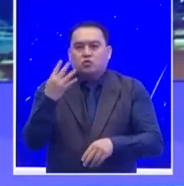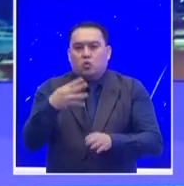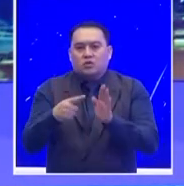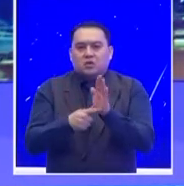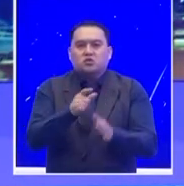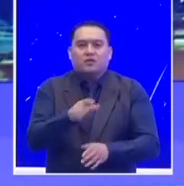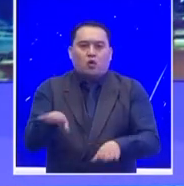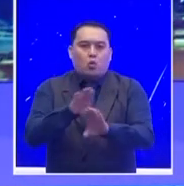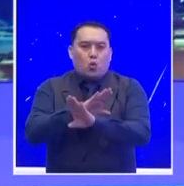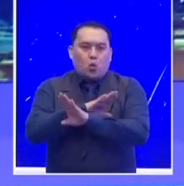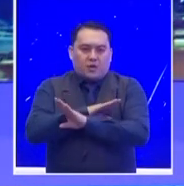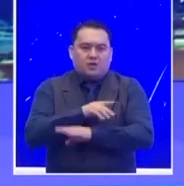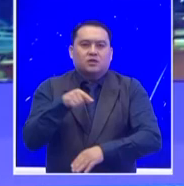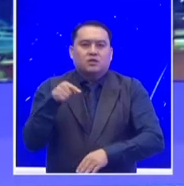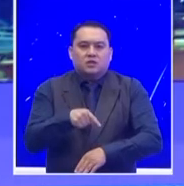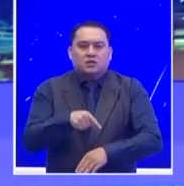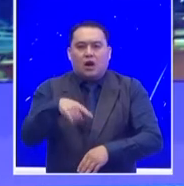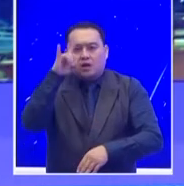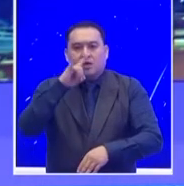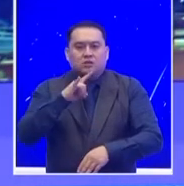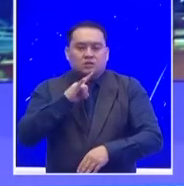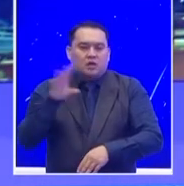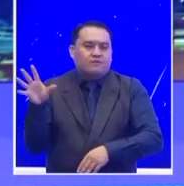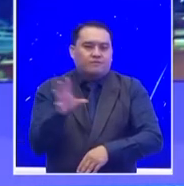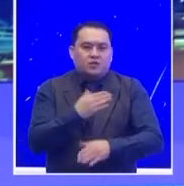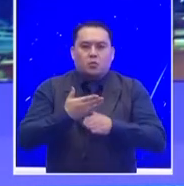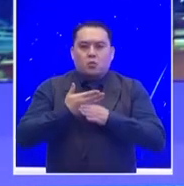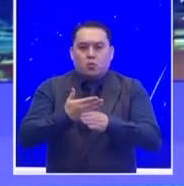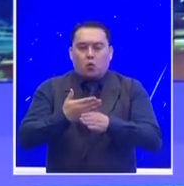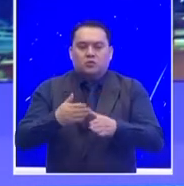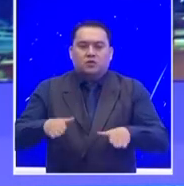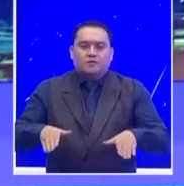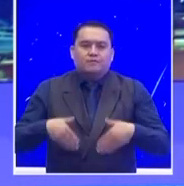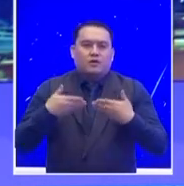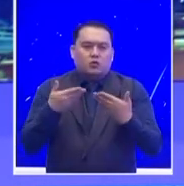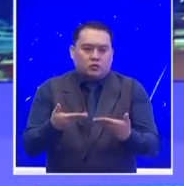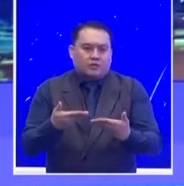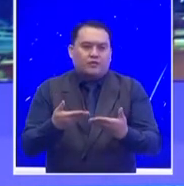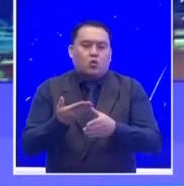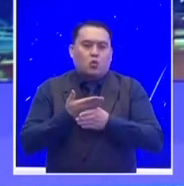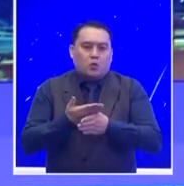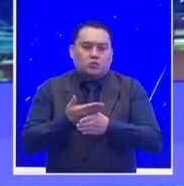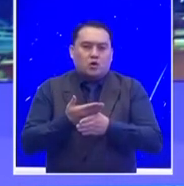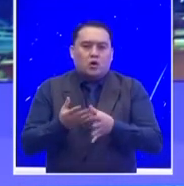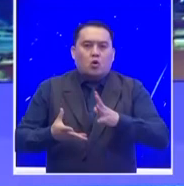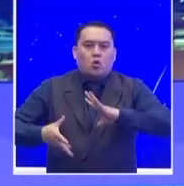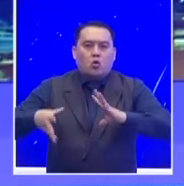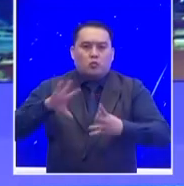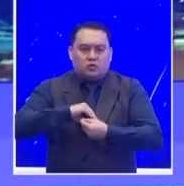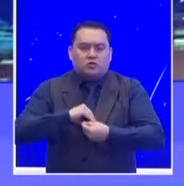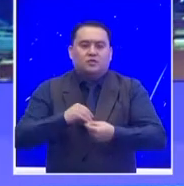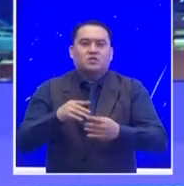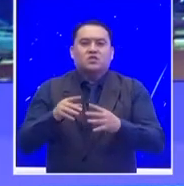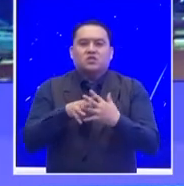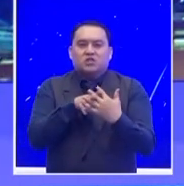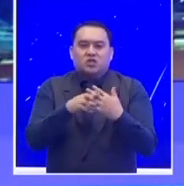крова. Тогда весь Казахстан откликнулся на помощь пострадавшим и в месяц опереживали трагедии. Общими усилиями село удалось